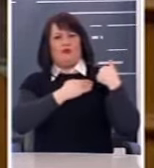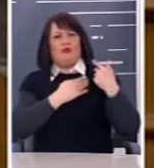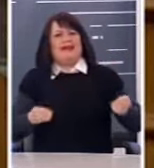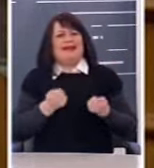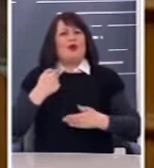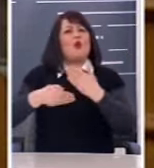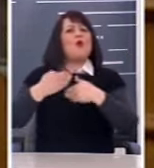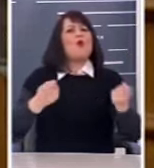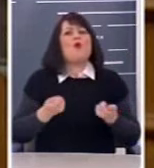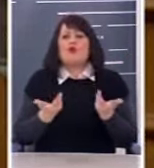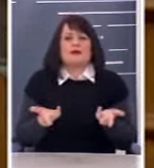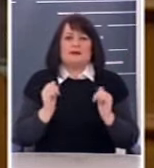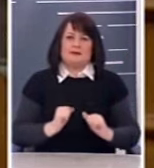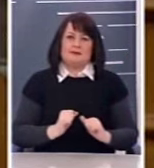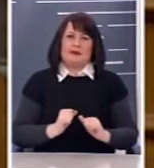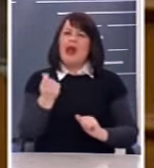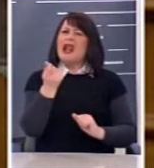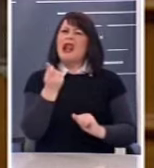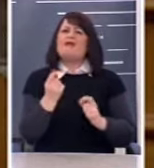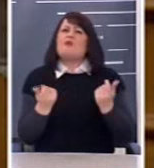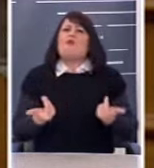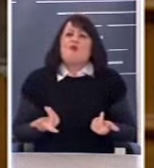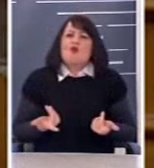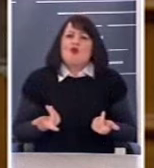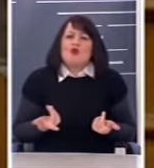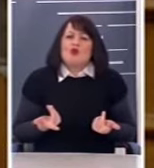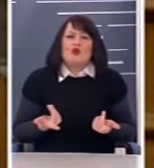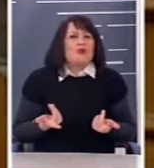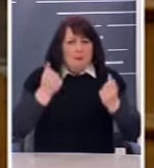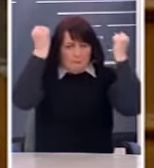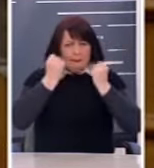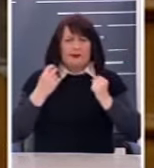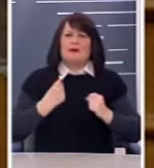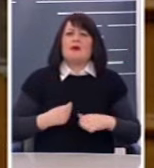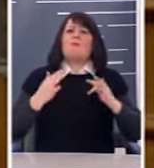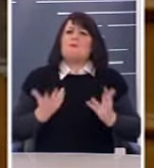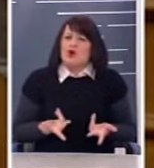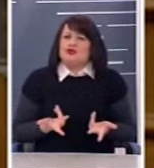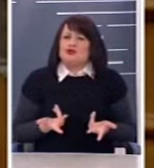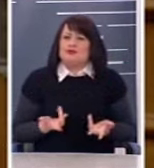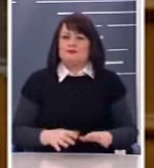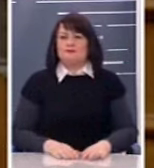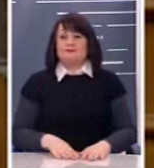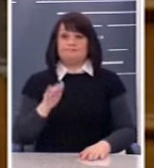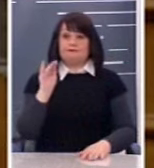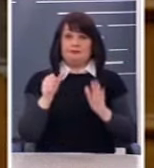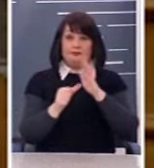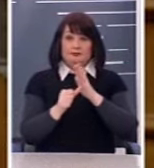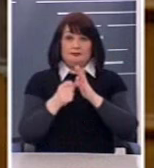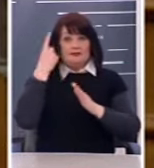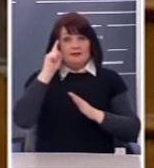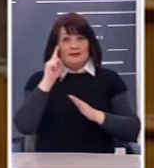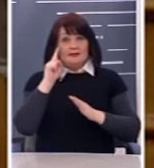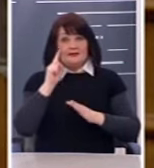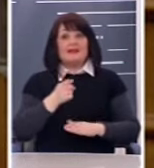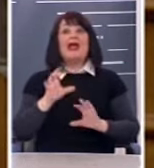όλα αυτά τα χρόνια. Πού πήγαν αυτά τα χρήματα. Πώς ζημιώθηκε το ελληνικό δημόσιο. Δεν ξέρω, κυρία Πρόεδρε, αν αυτό θα αυξήσει την